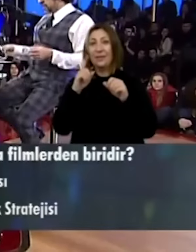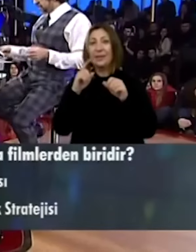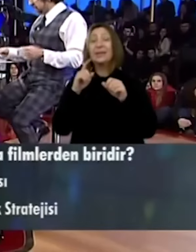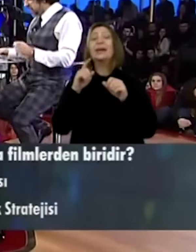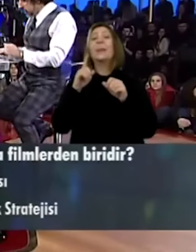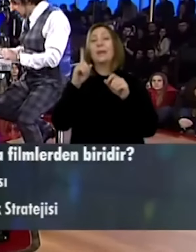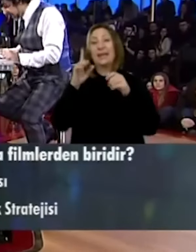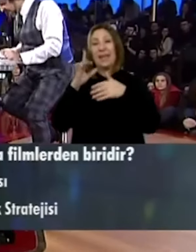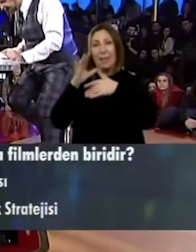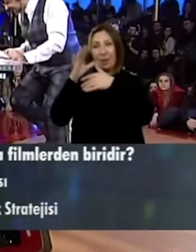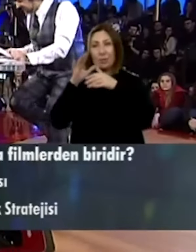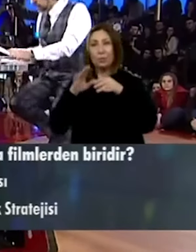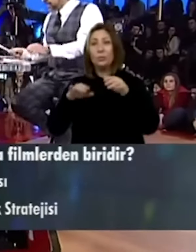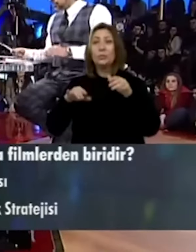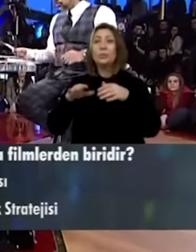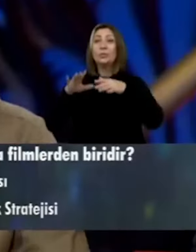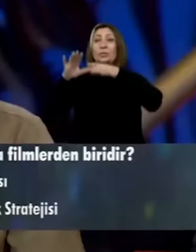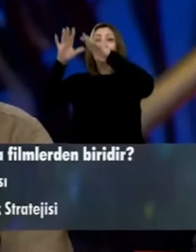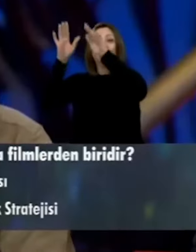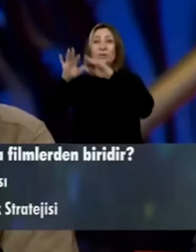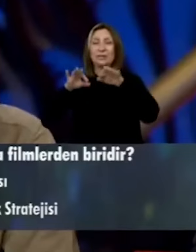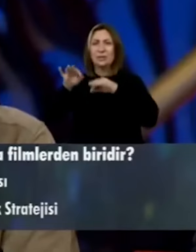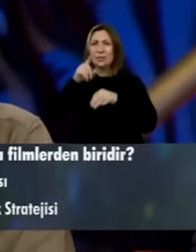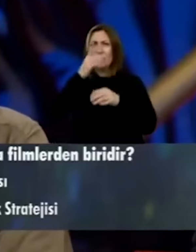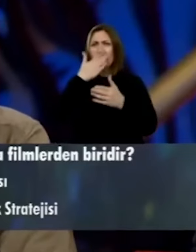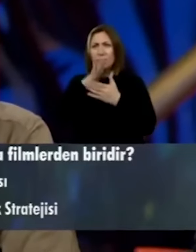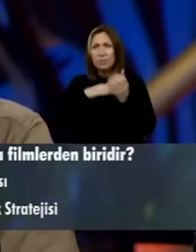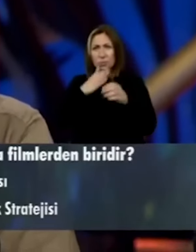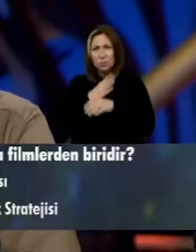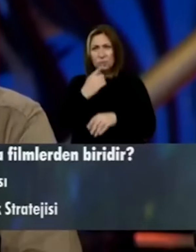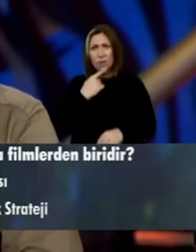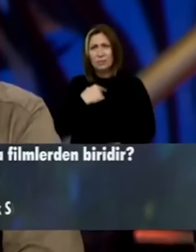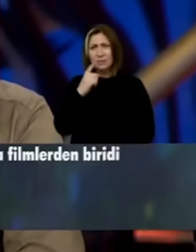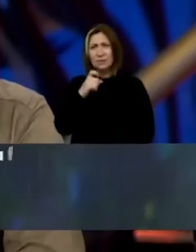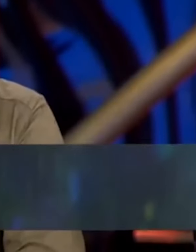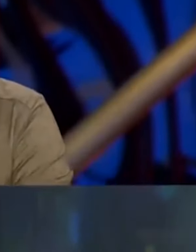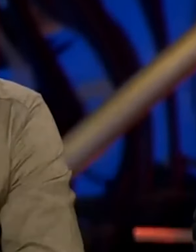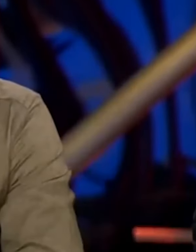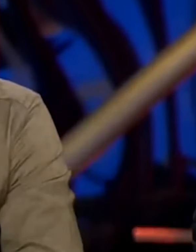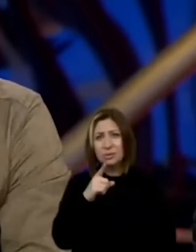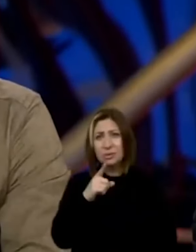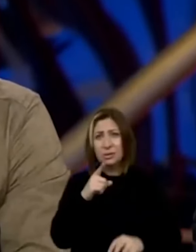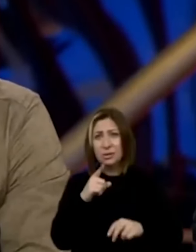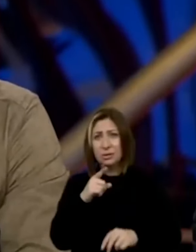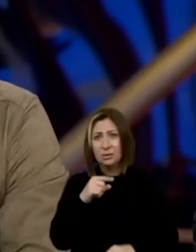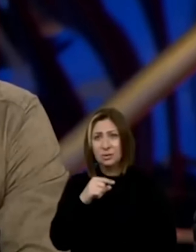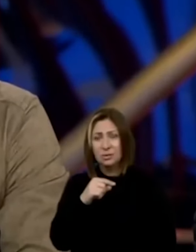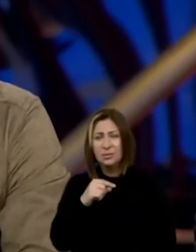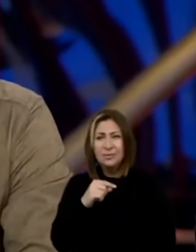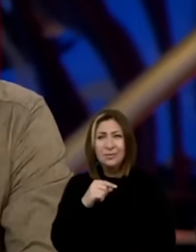Uçuş Stratejisi. Bu arada ben Serkan'ın mezun olduğu okula takıldım. Siz doğrusunu söyler misiniz üniversitenizin? Erlangen